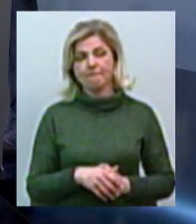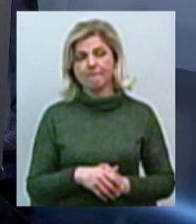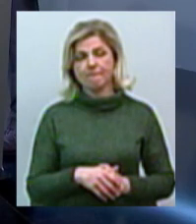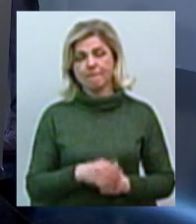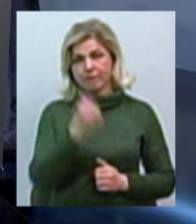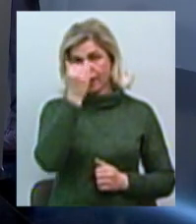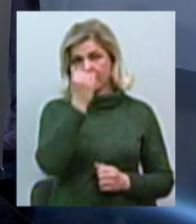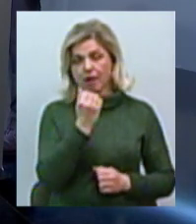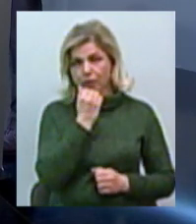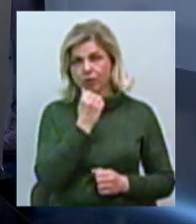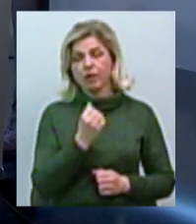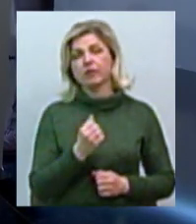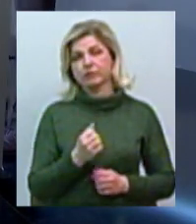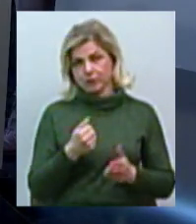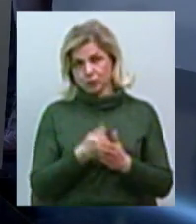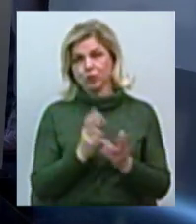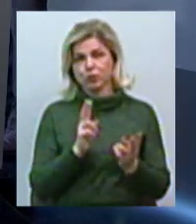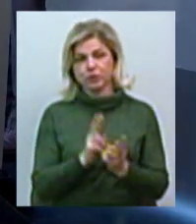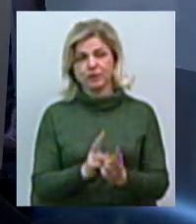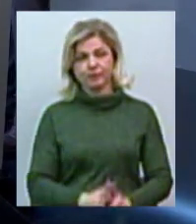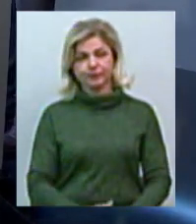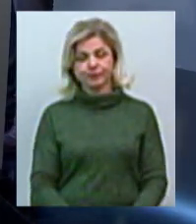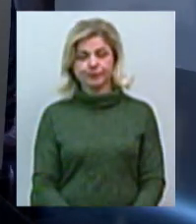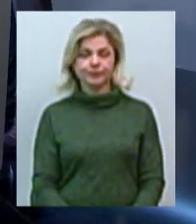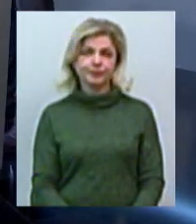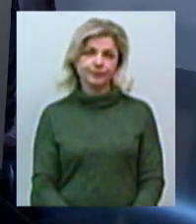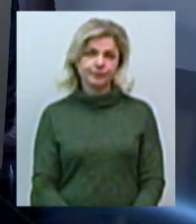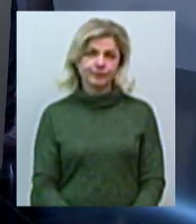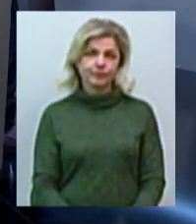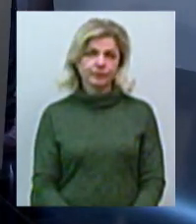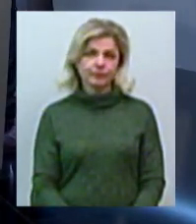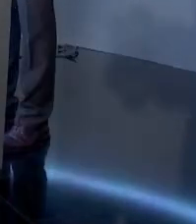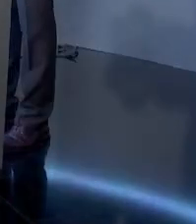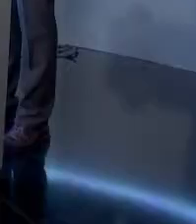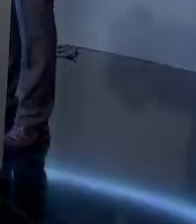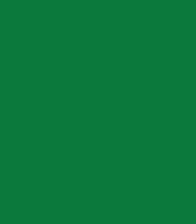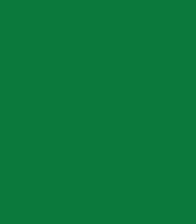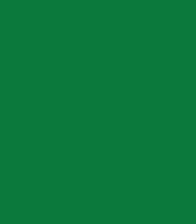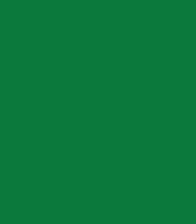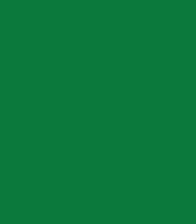Дякую, Юрію, дякую всім, хто був з нами. Дякую вам. До зустрічі в ефірі. За можливість. До побачення.